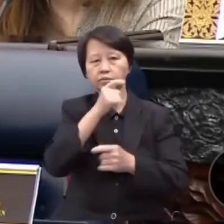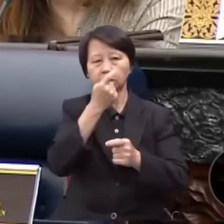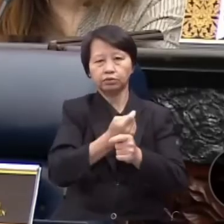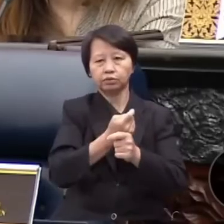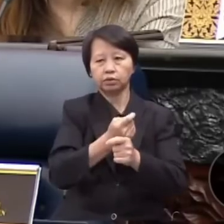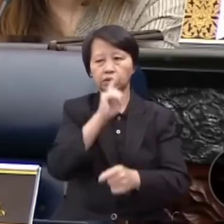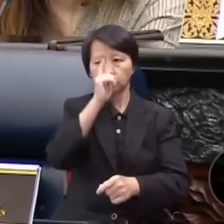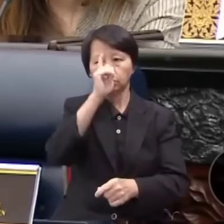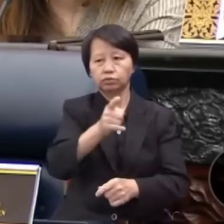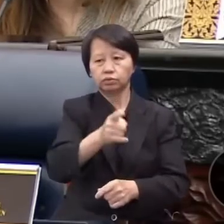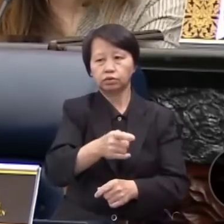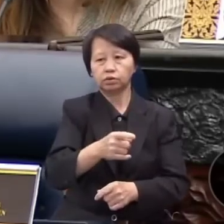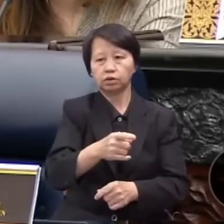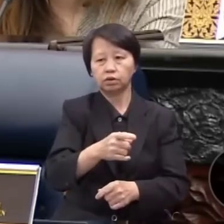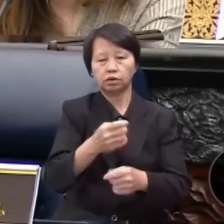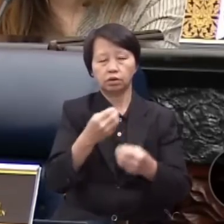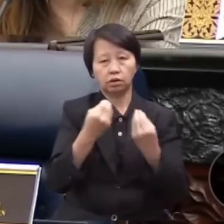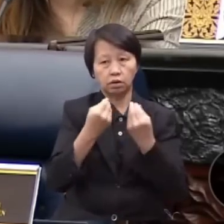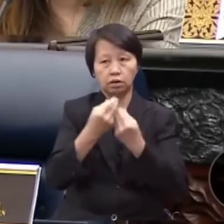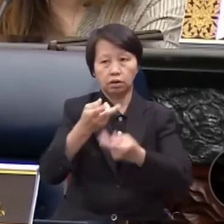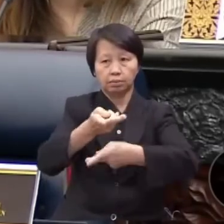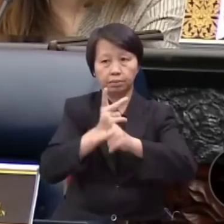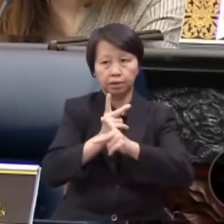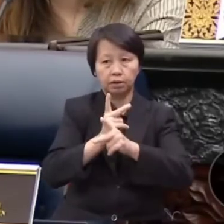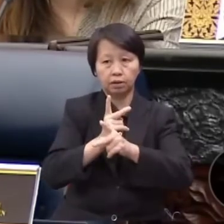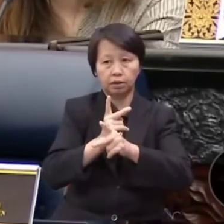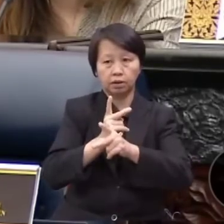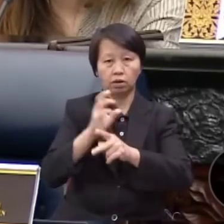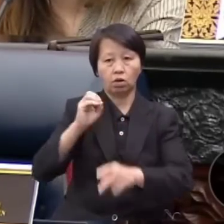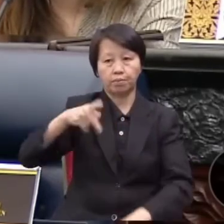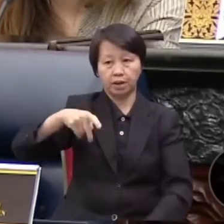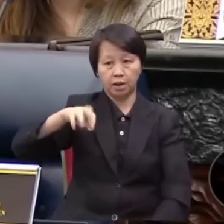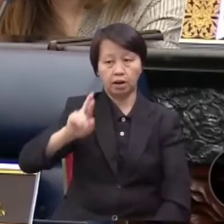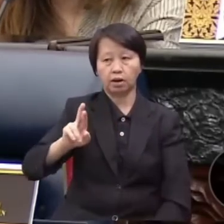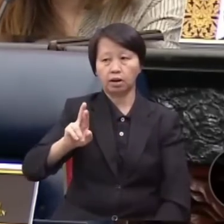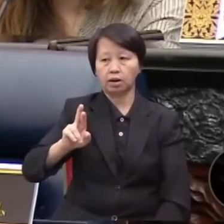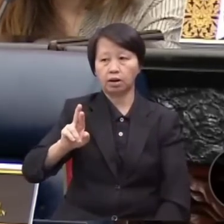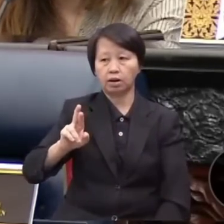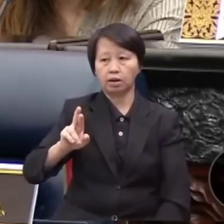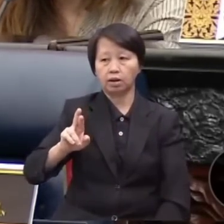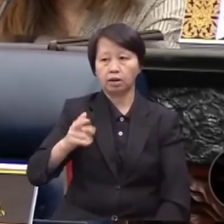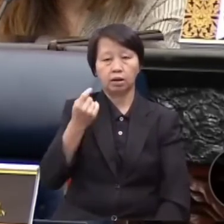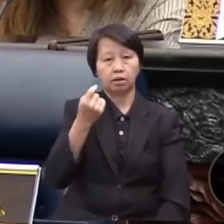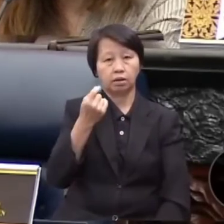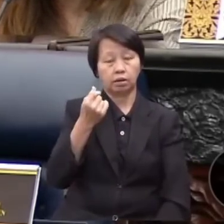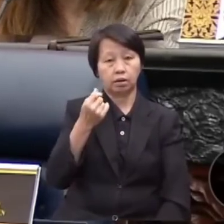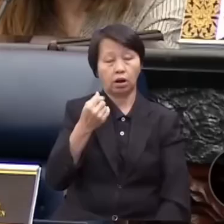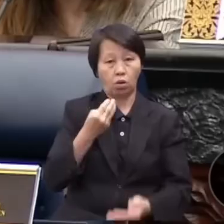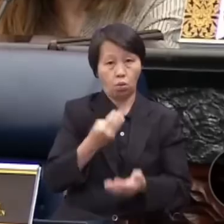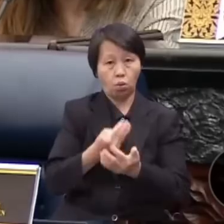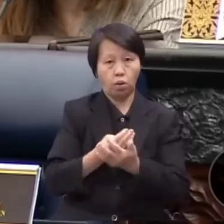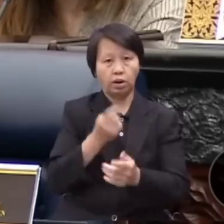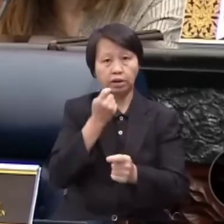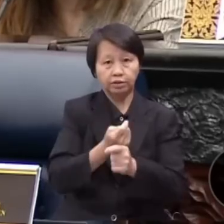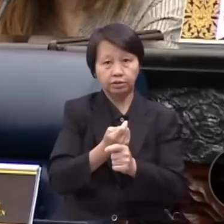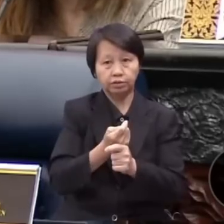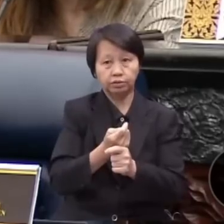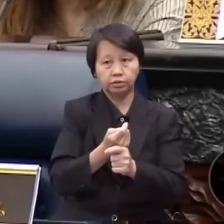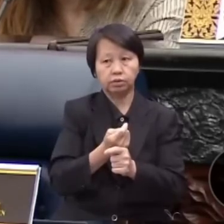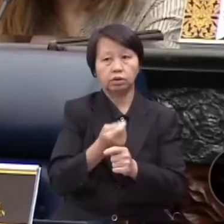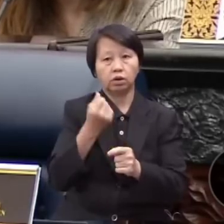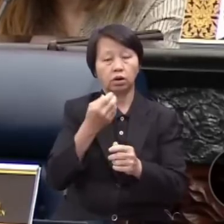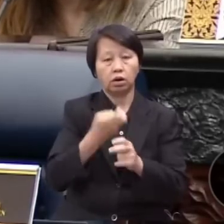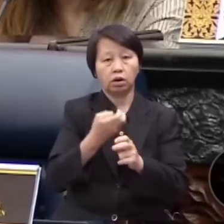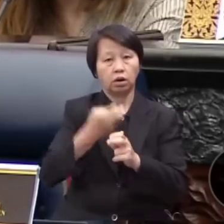ditentukan pastinya oleh kadar pinjaman semalaman ataupun OPR. Nilai mata wang ditentukan